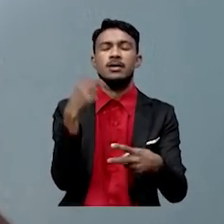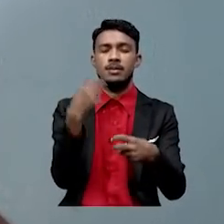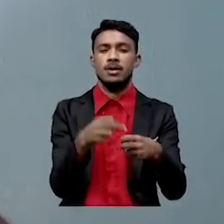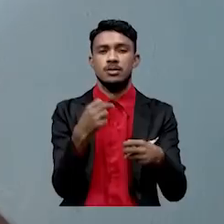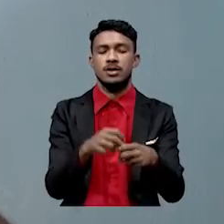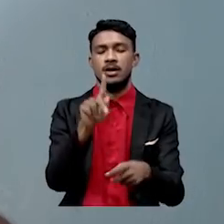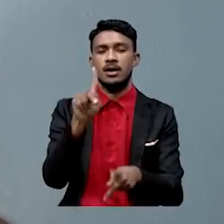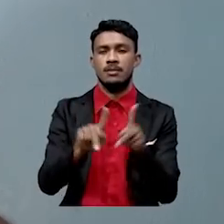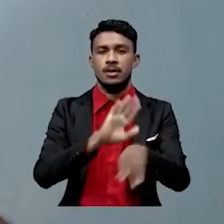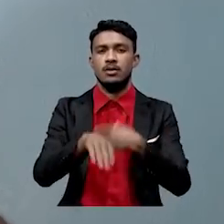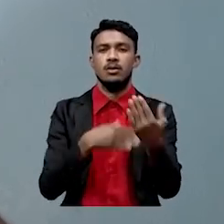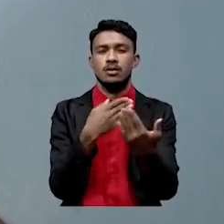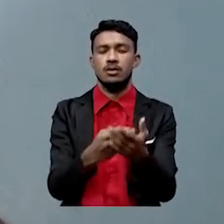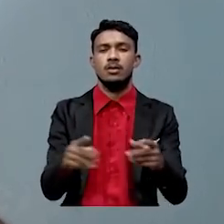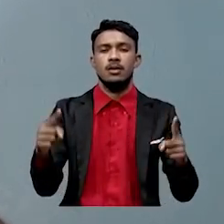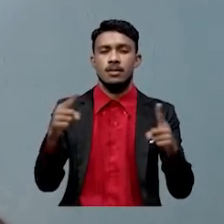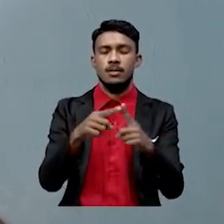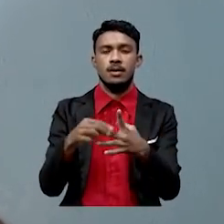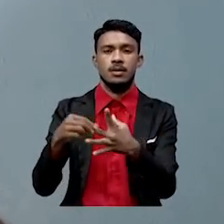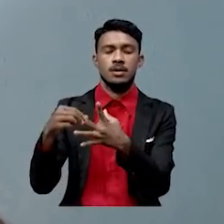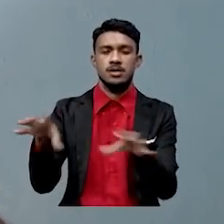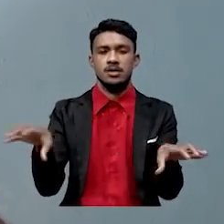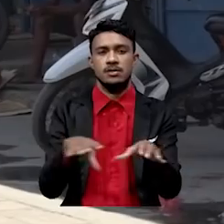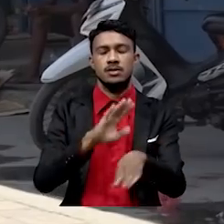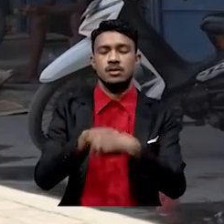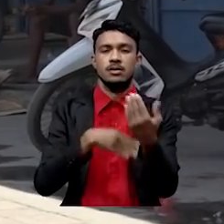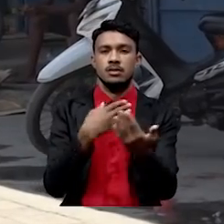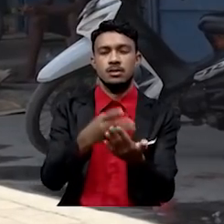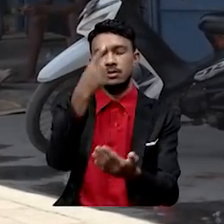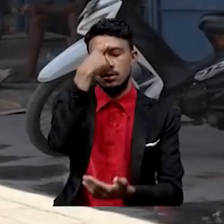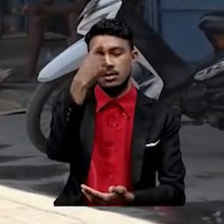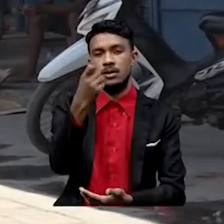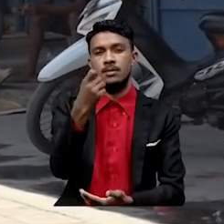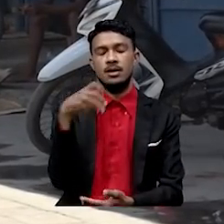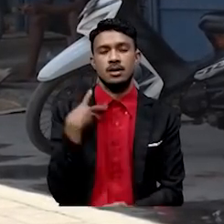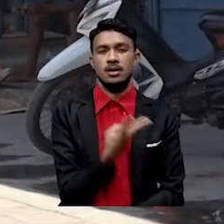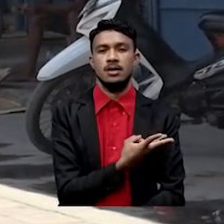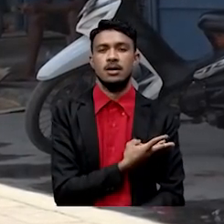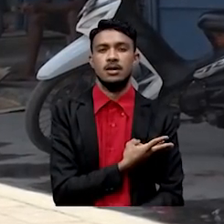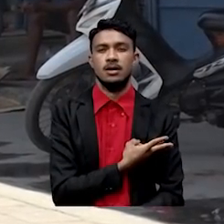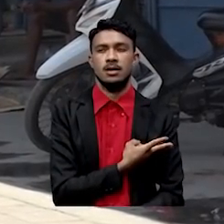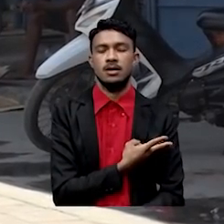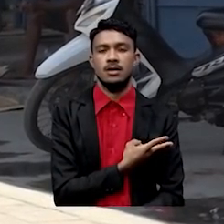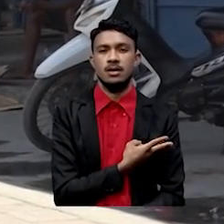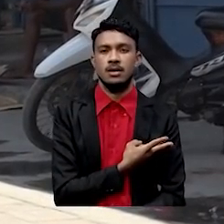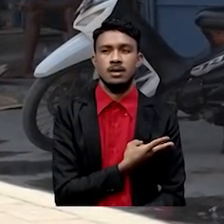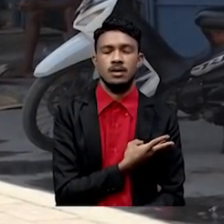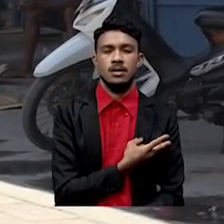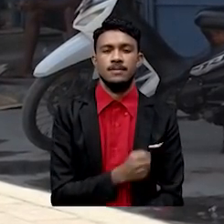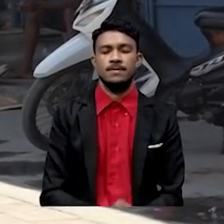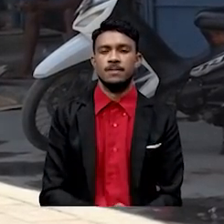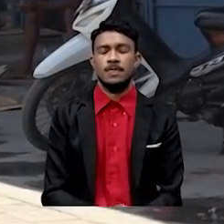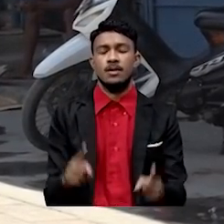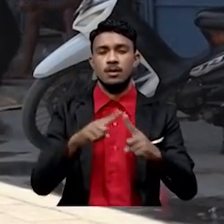em hoto tunian liliu ba iha kanar nain sira tamba itania inflasaun